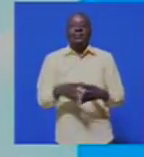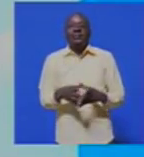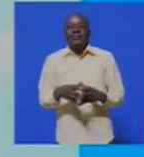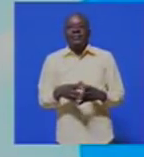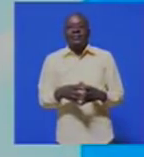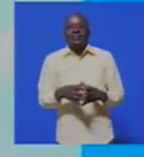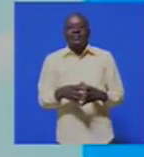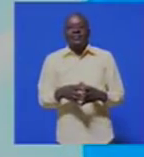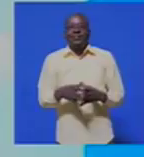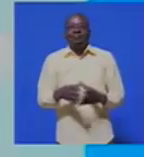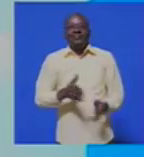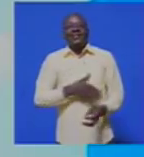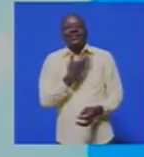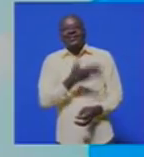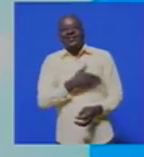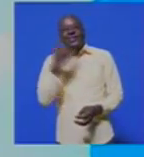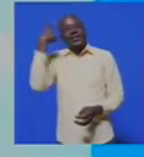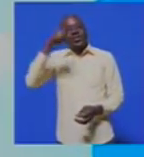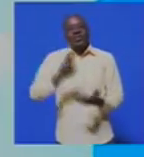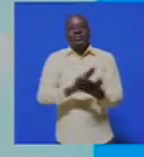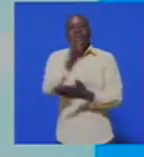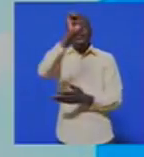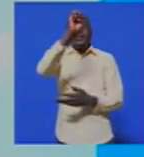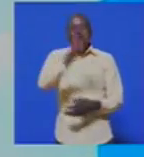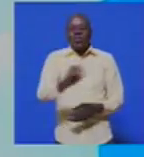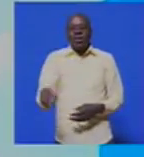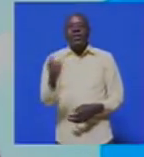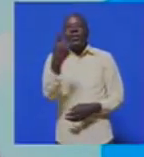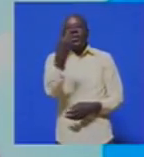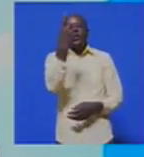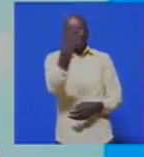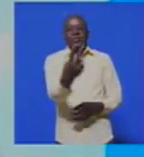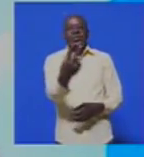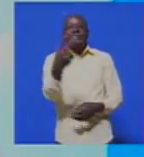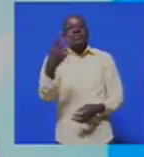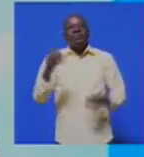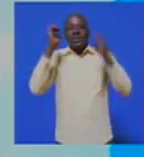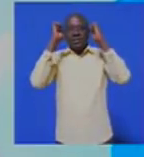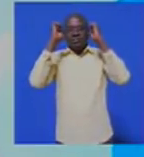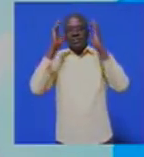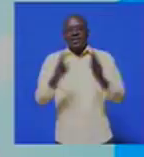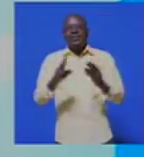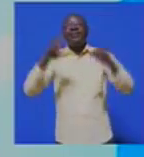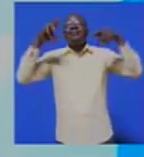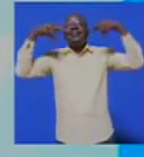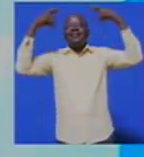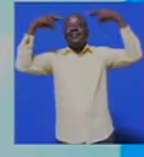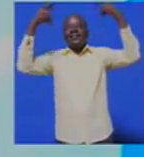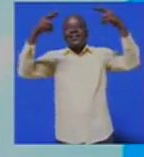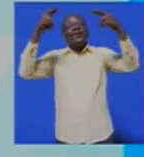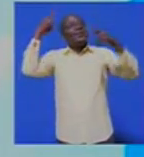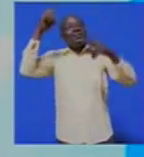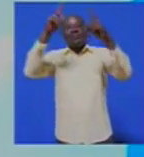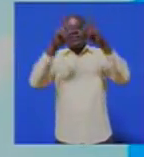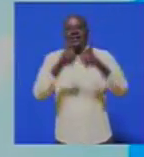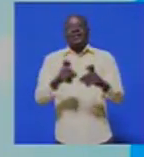C'est une fierté pour les universités Ouaga 1 et Ouaga 2, dont des enseignants ont réussi avec brio le concours d'agrégation